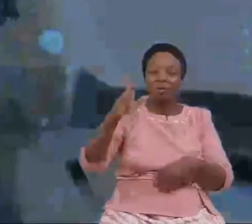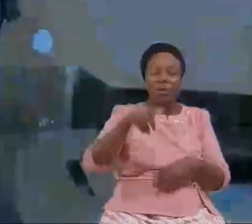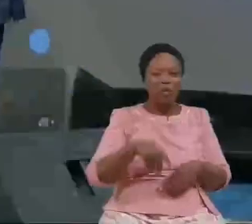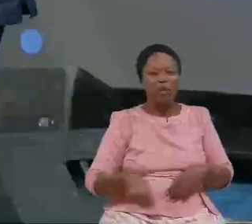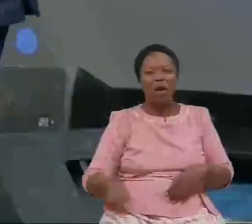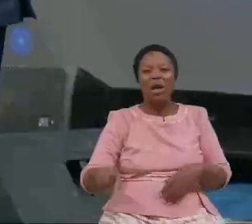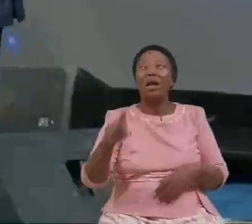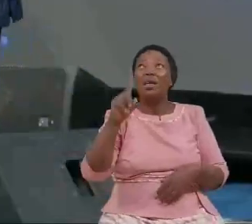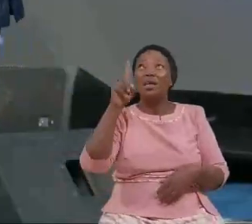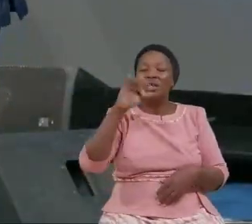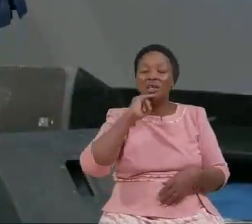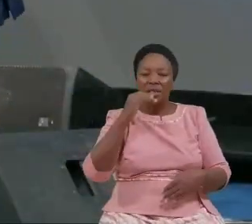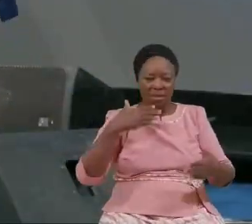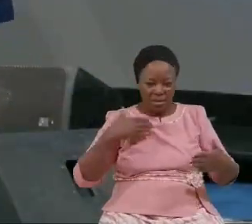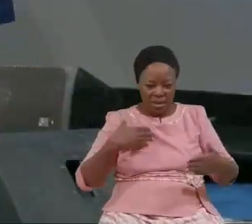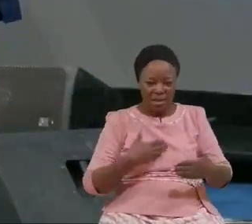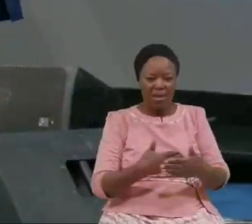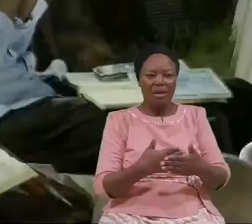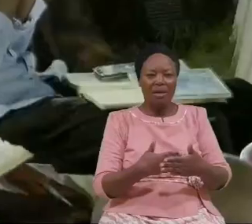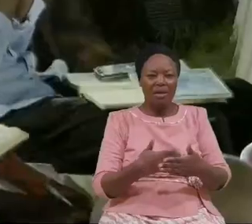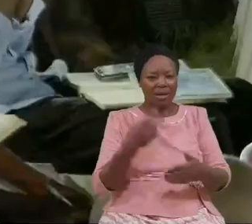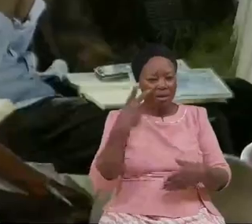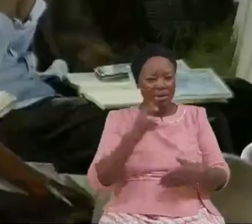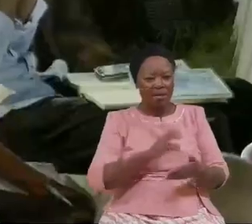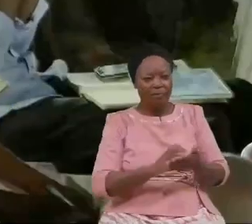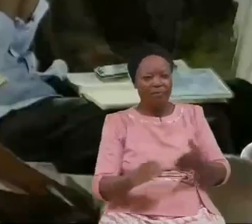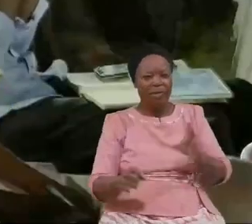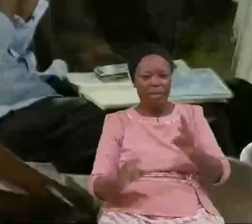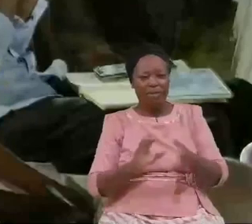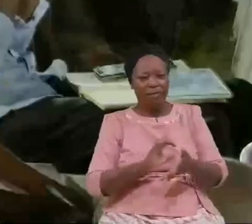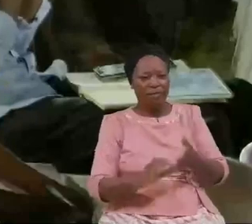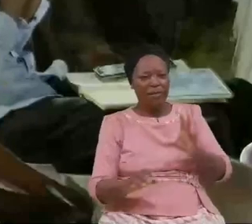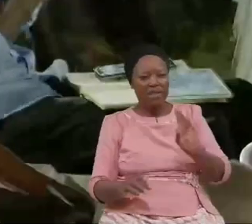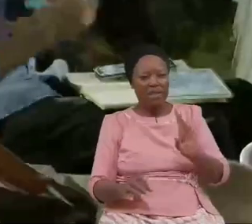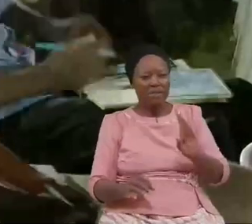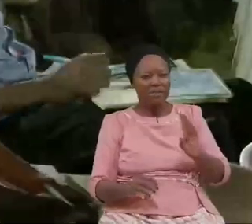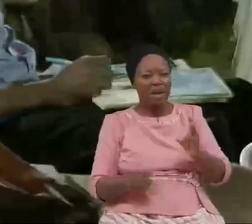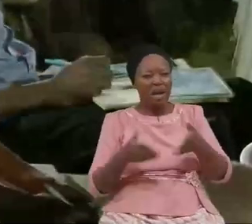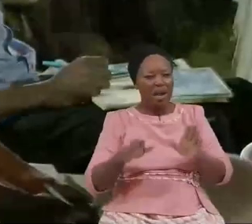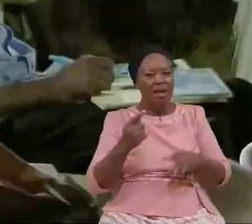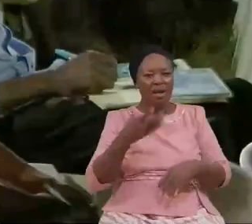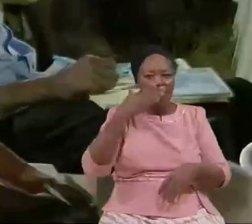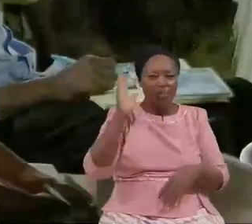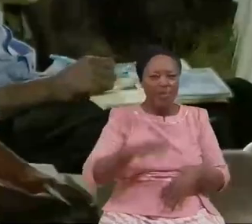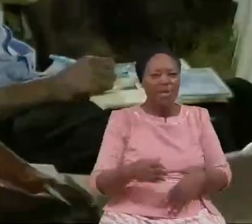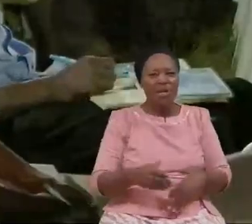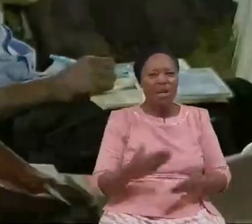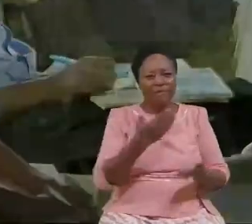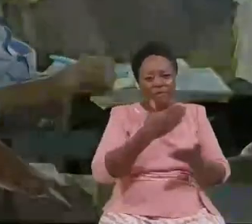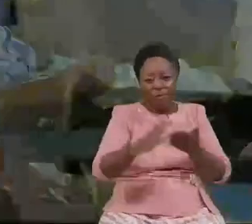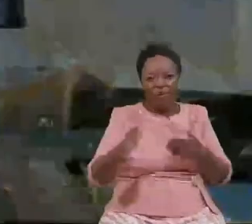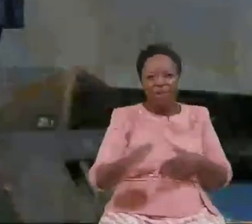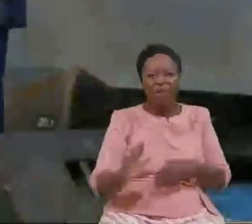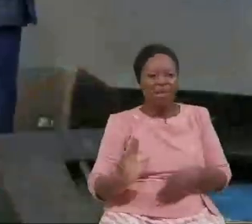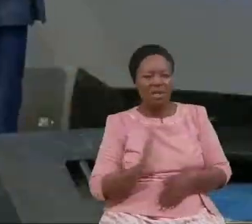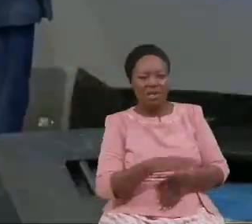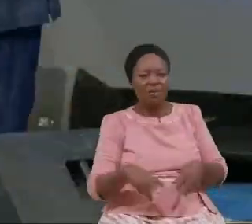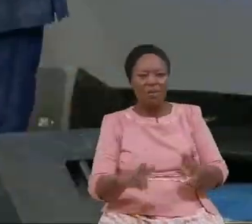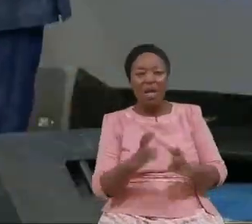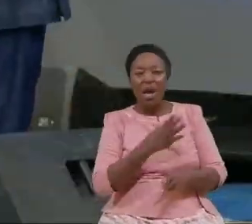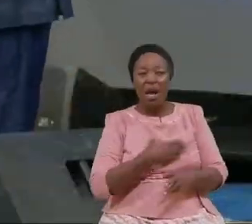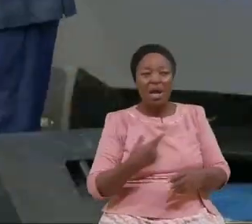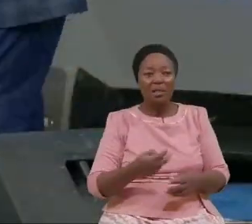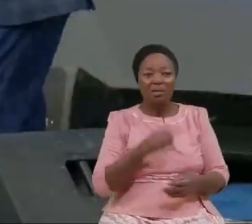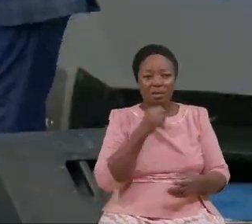prêt versez cette verset 7 que le méchant abandonne sa voix et l'homme de nous